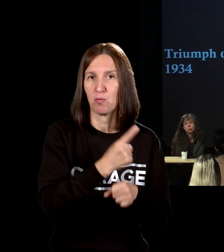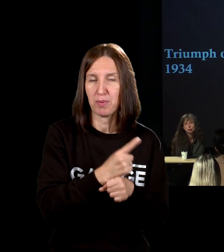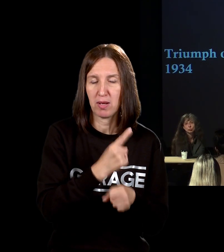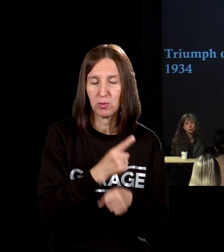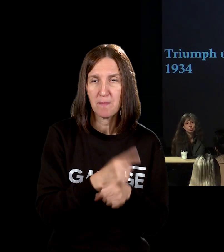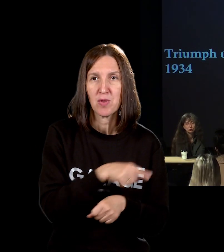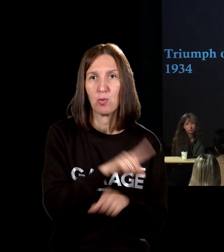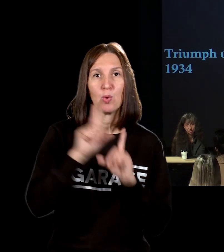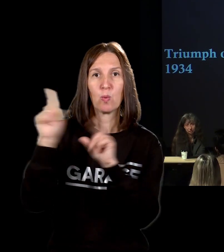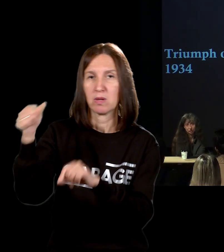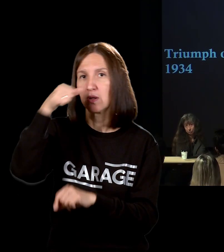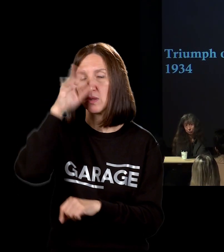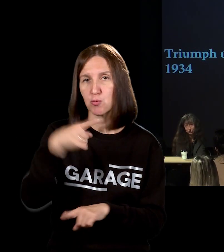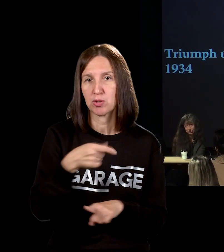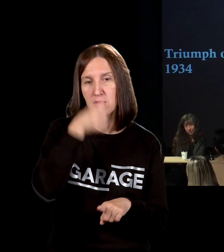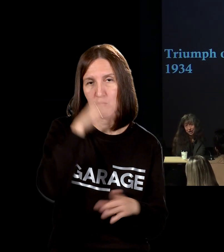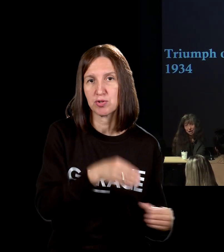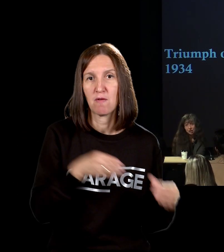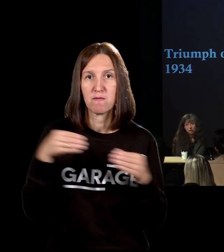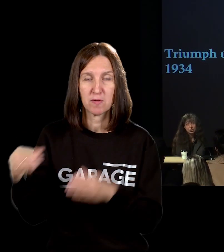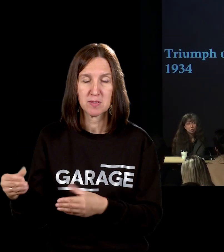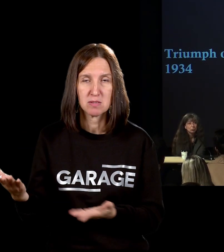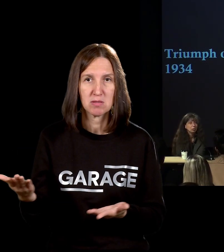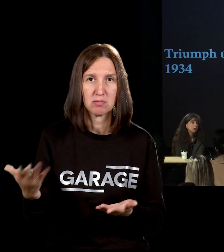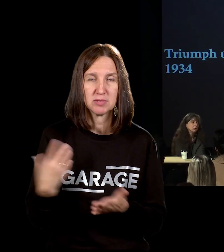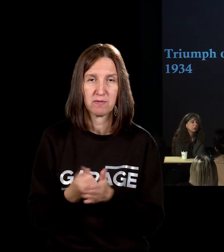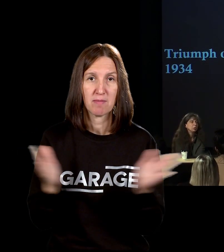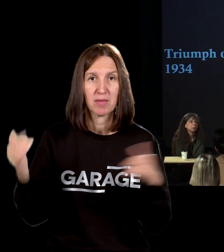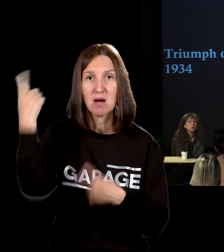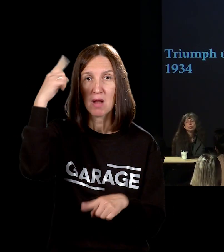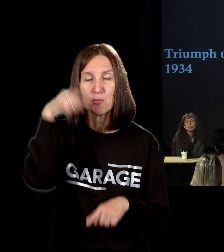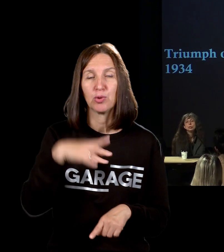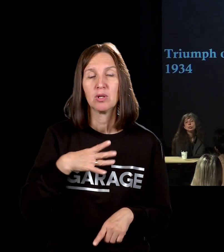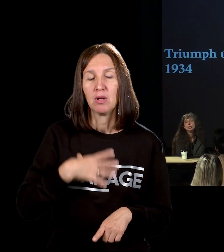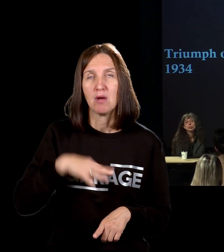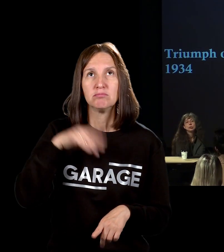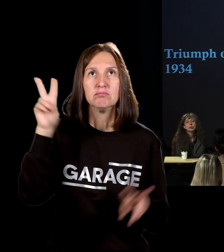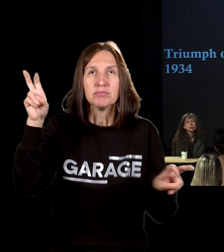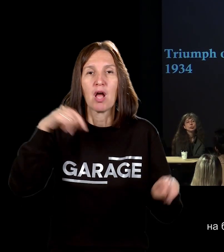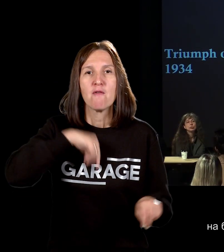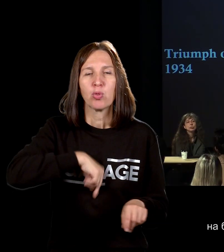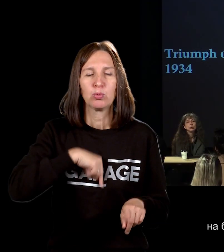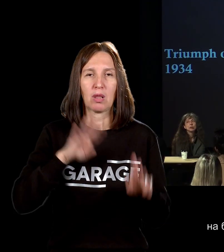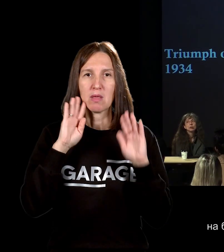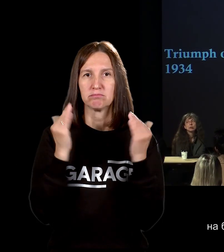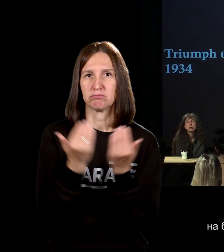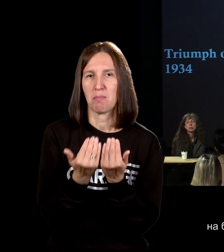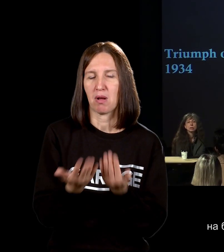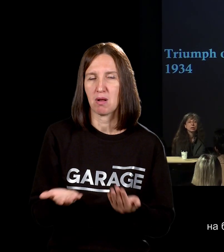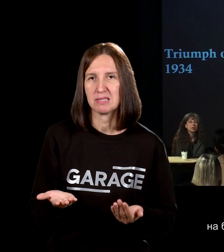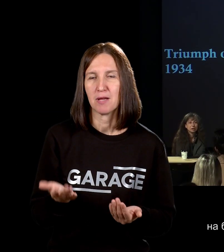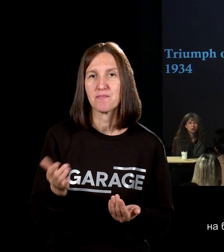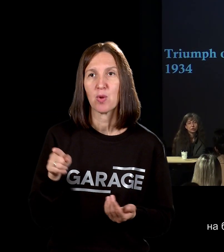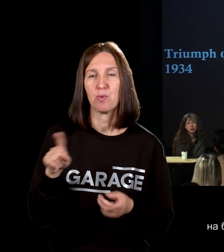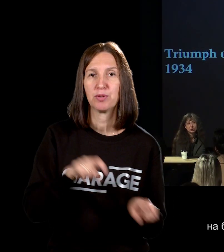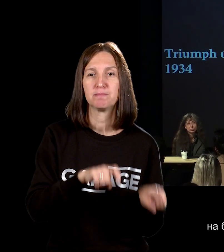уехать, потому что он не может вывести свои работы. И он уходит в такую абсолютную внутреннюю эмиграцию, он живет